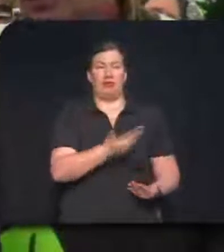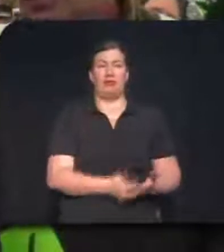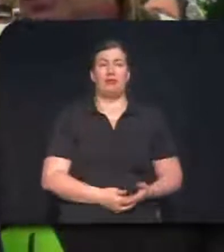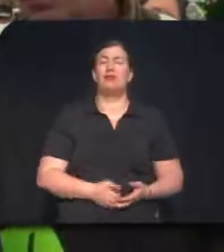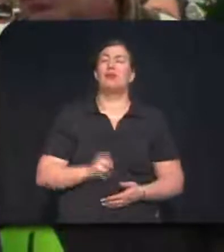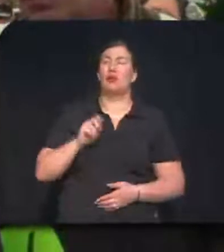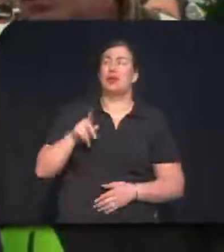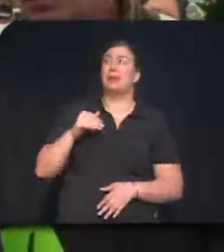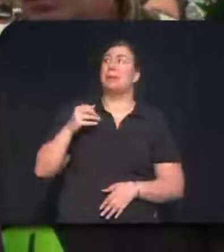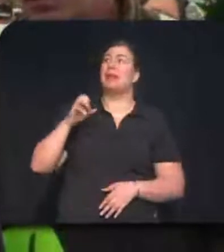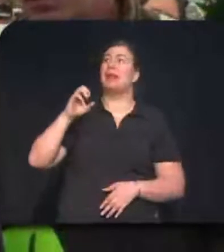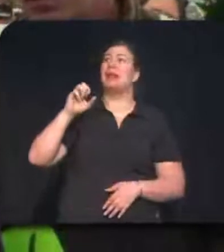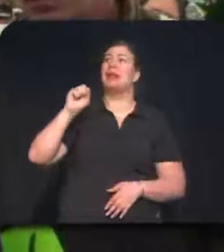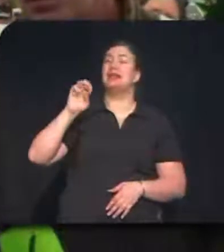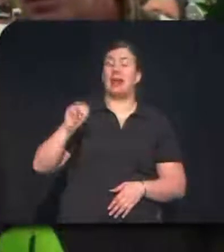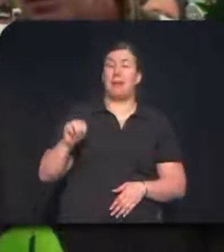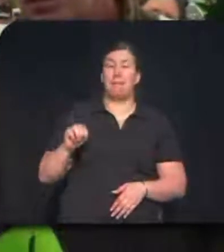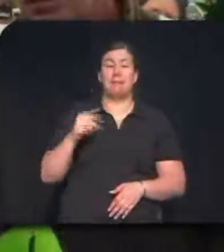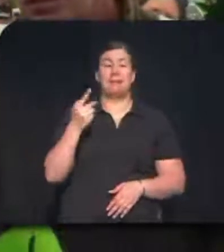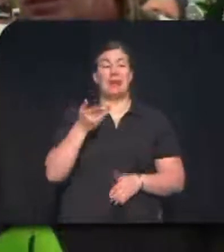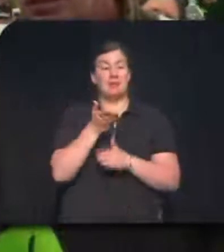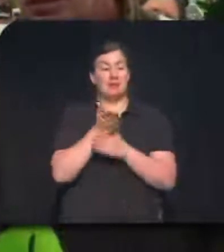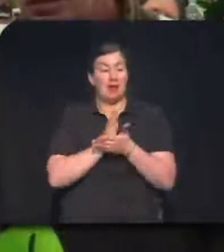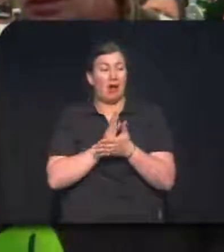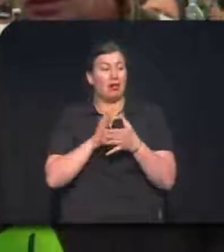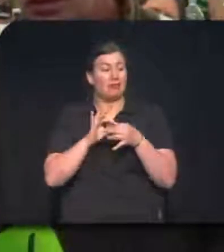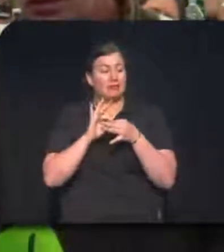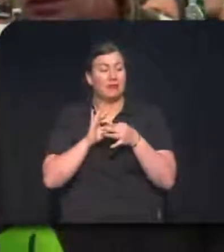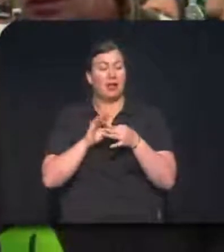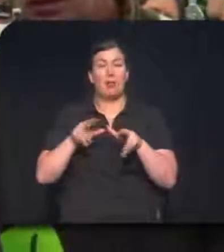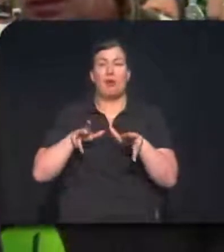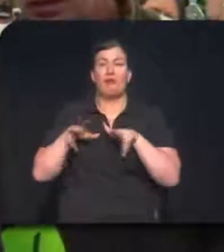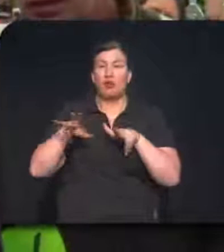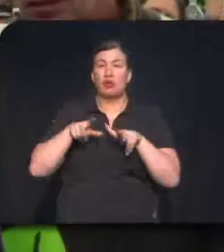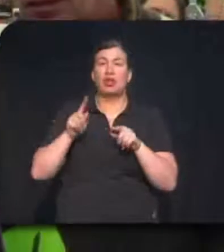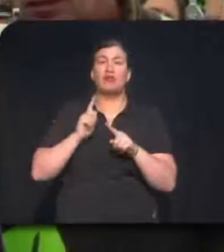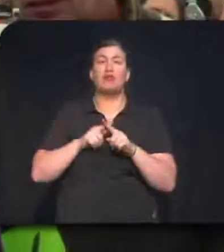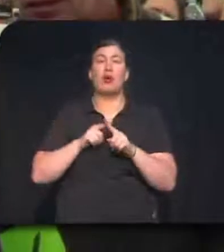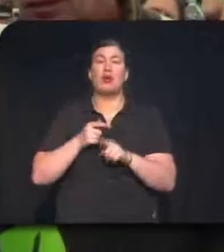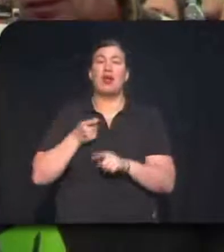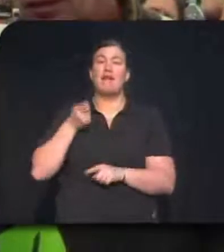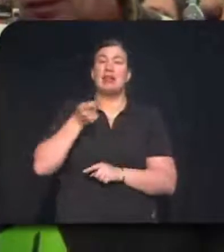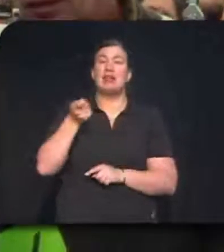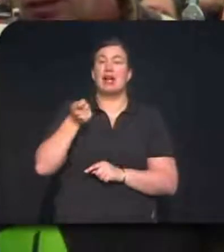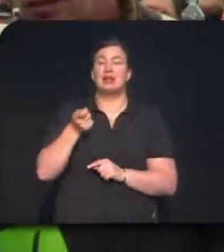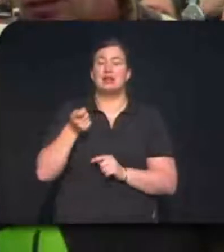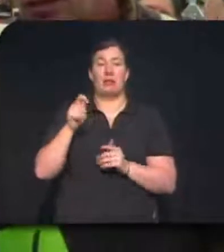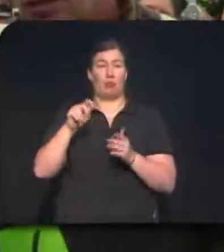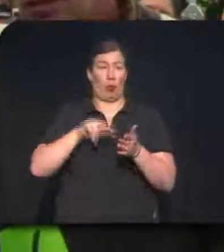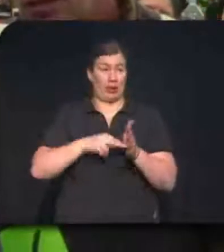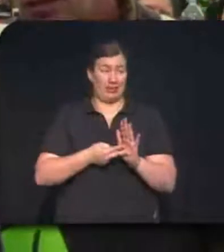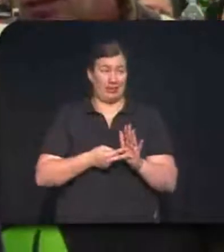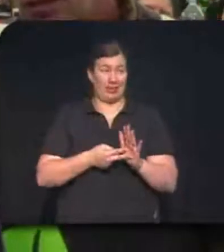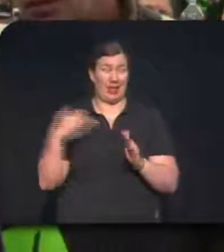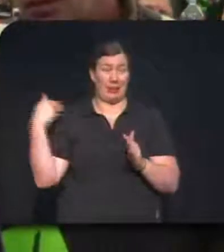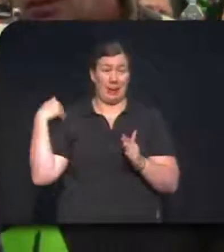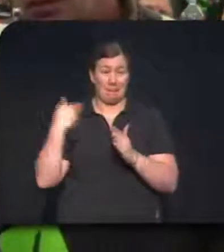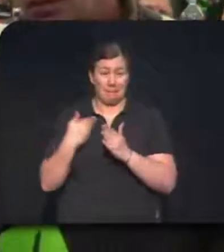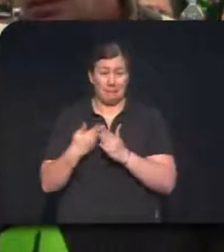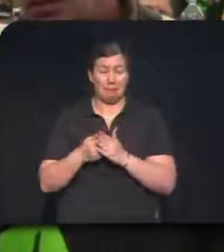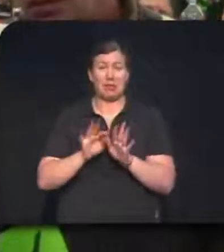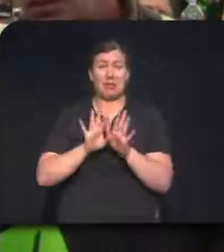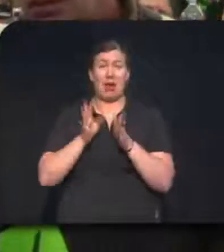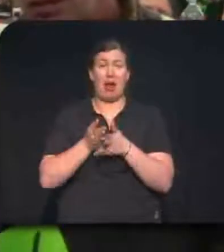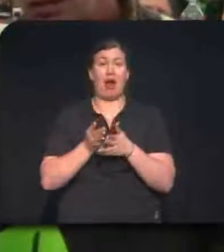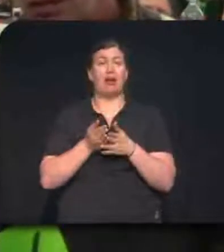der Wirtschafts- und Finanzpolitik insofern war das ja jetzt bislang ein sehr sehr guter partei-tag weil wir ja fast in allen Bereichen